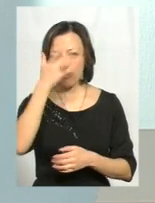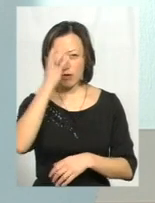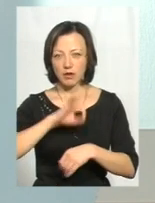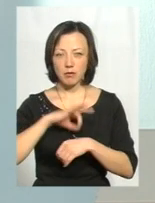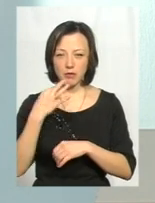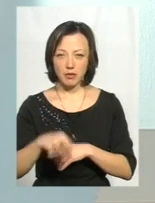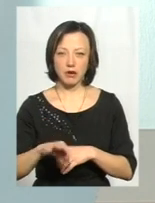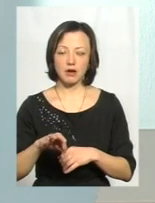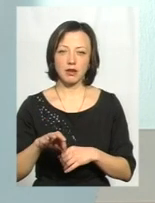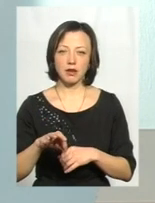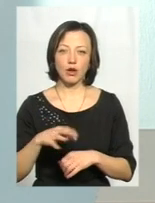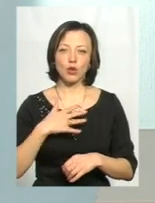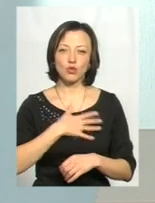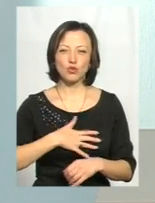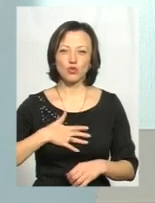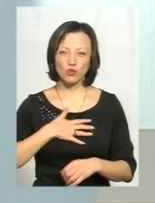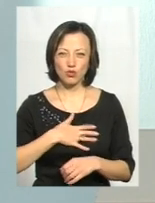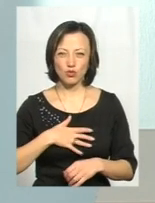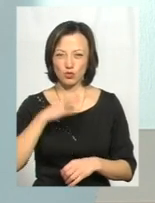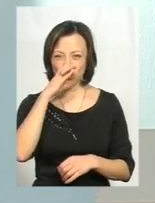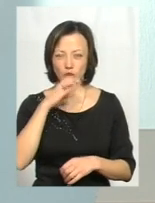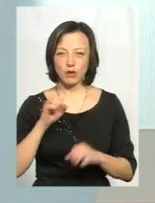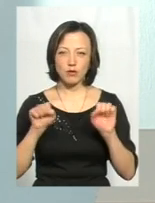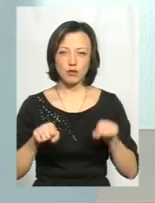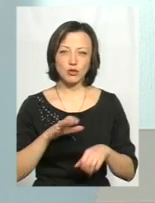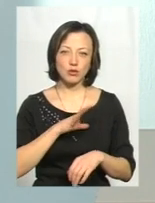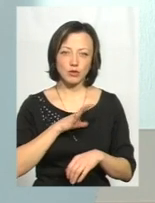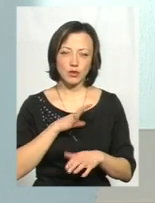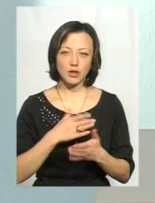біль, нудота, може бути